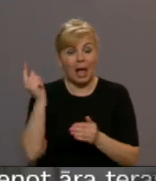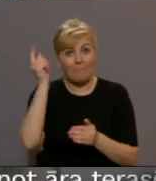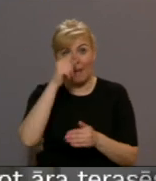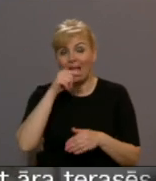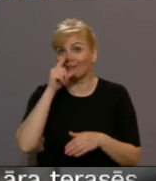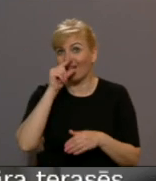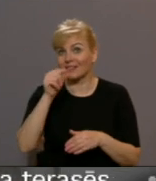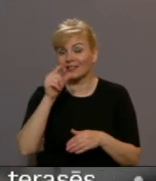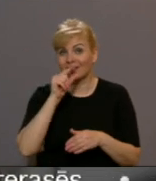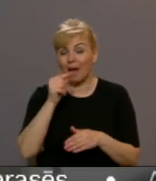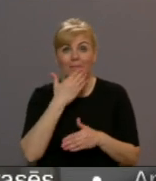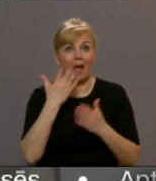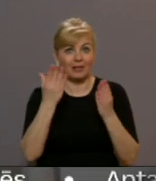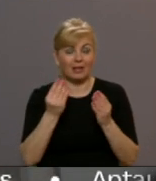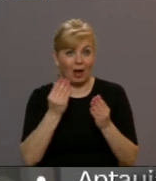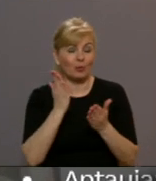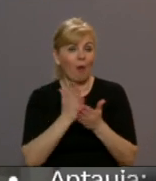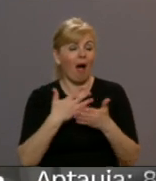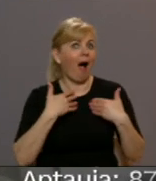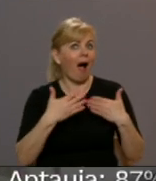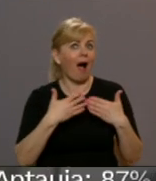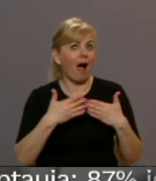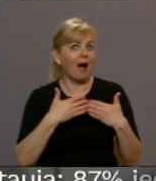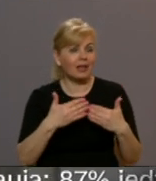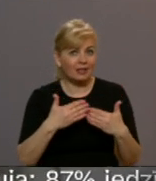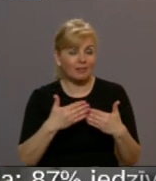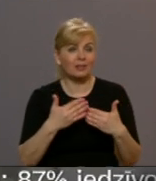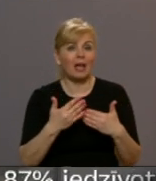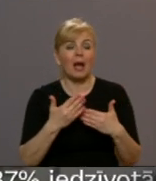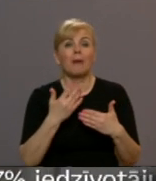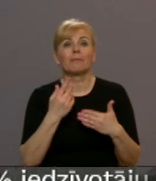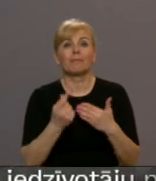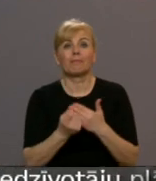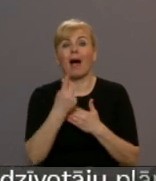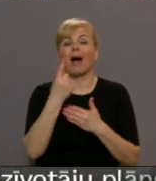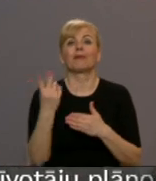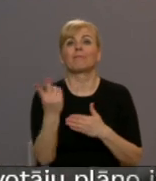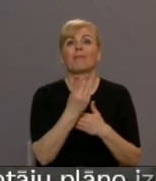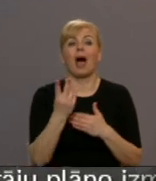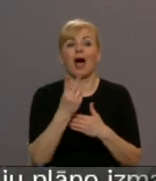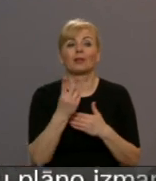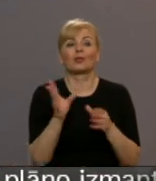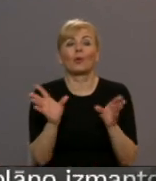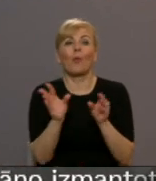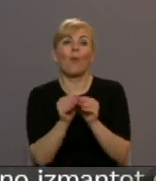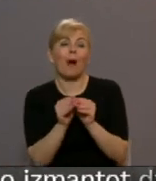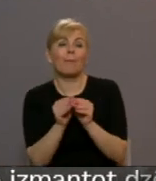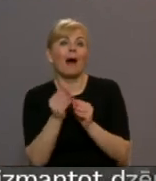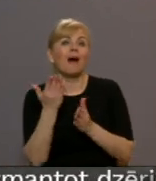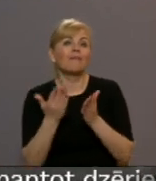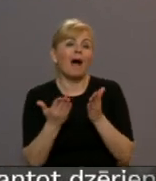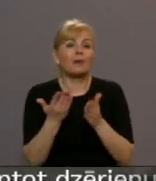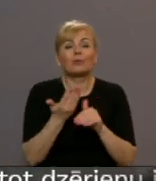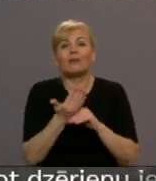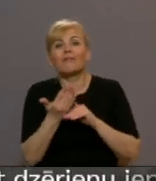ligzdā, pēdējās dienās notiek aktīva rosīšanās, ir uzvedies pāris, notiek pārošanās, un mēs nevaram izslēgt, ka tur ļoti